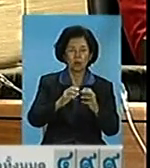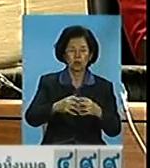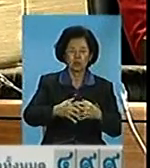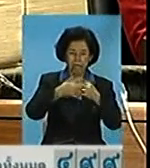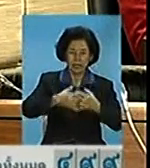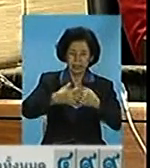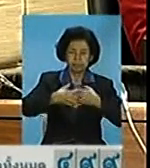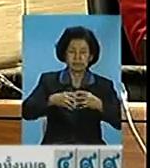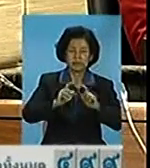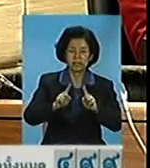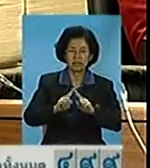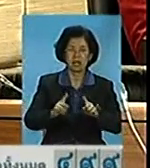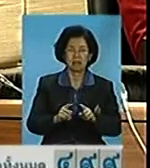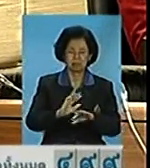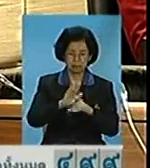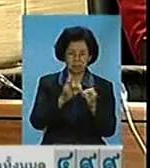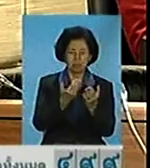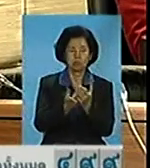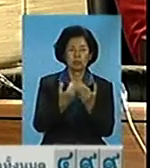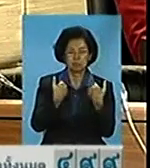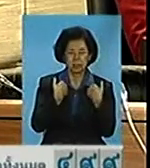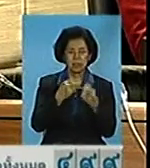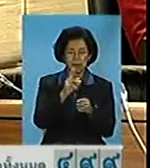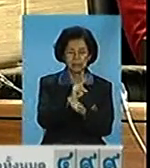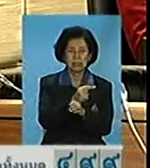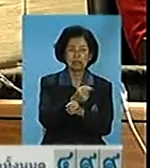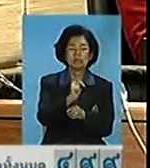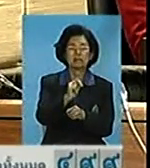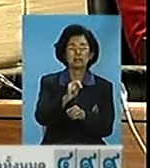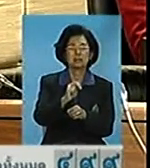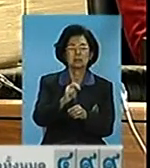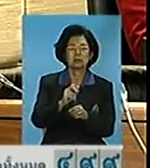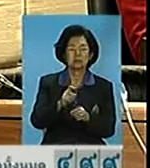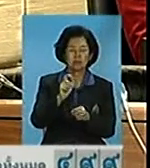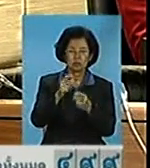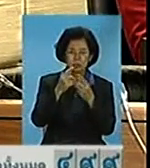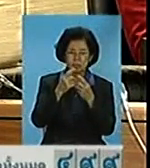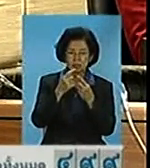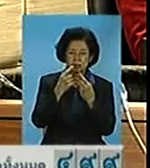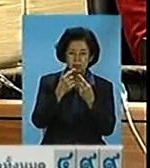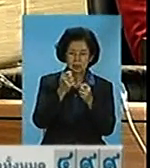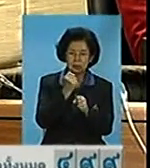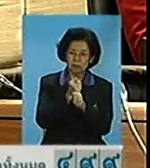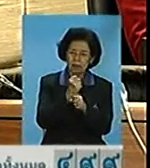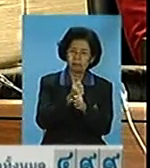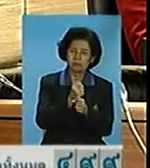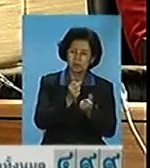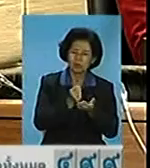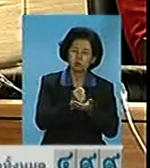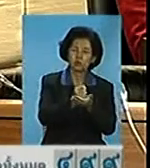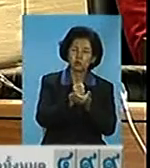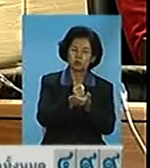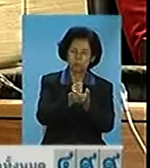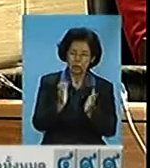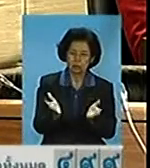างๆซึ่งทั้งหมดนี้มีภาระหน้าที่ที่จะตอบสนองแล้วก็อุ้มชูส่งเสริ